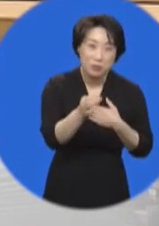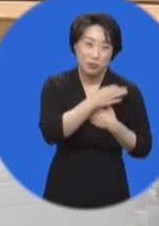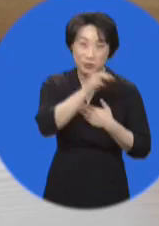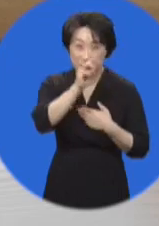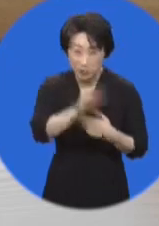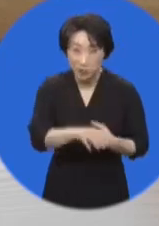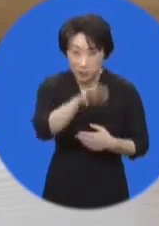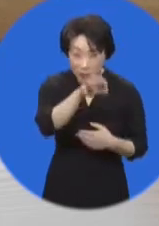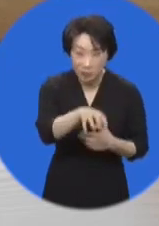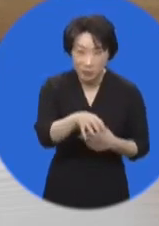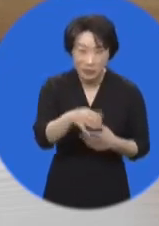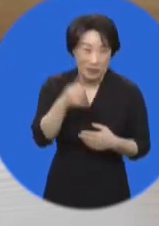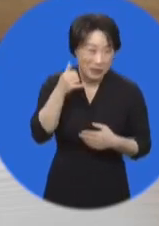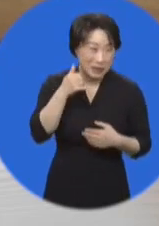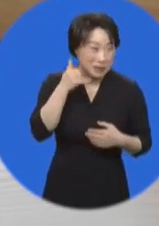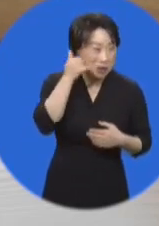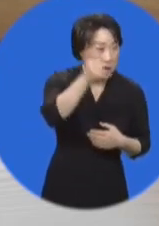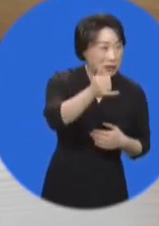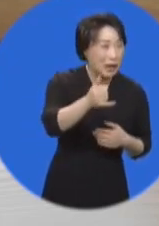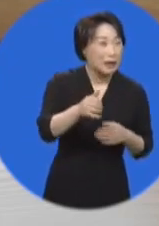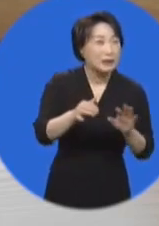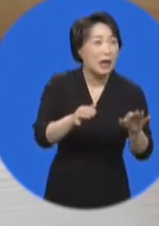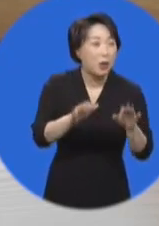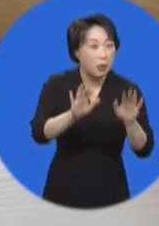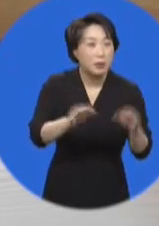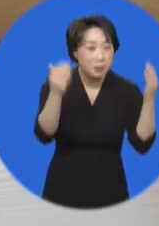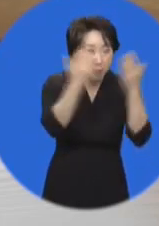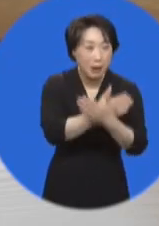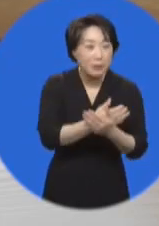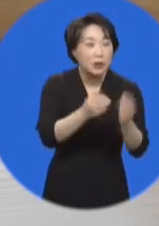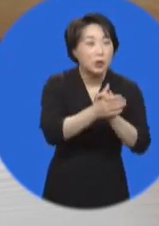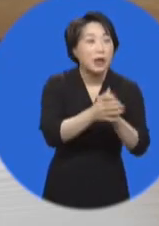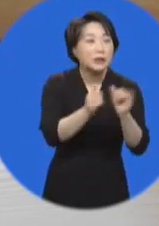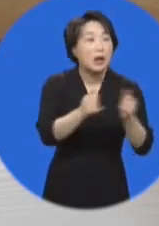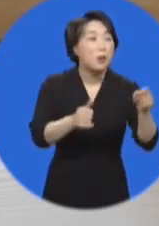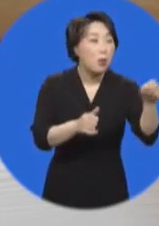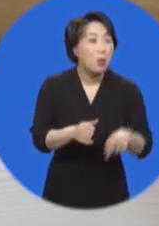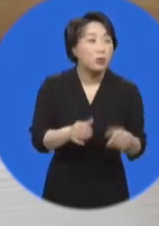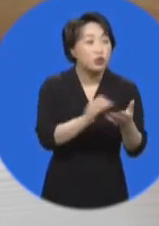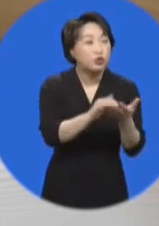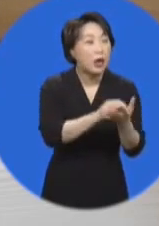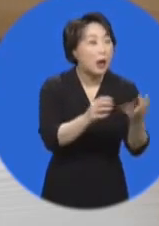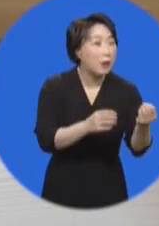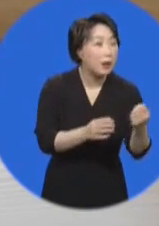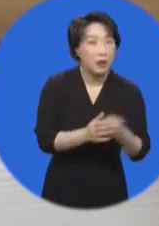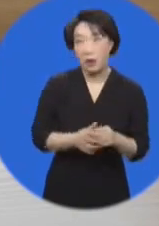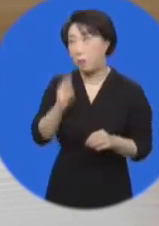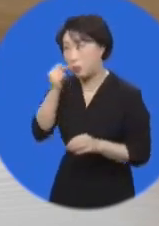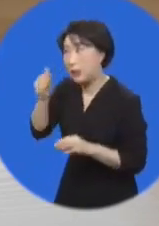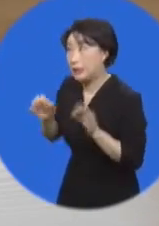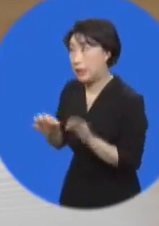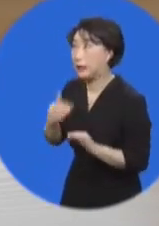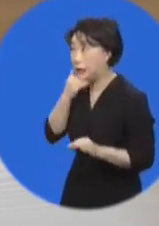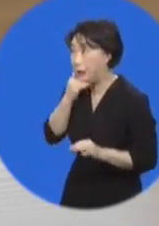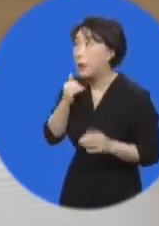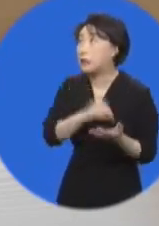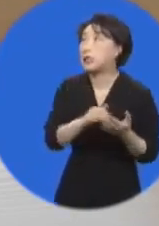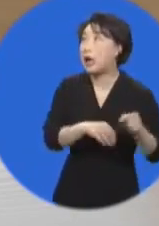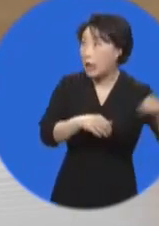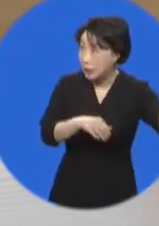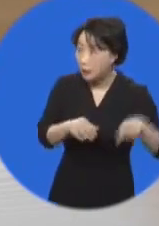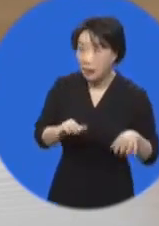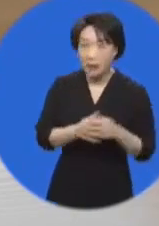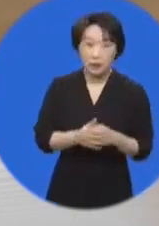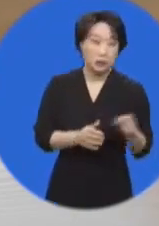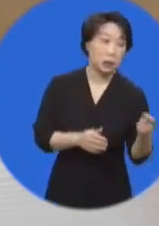성전 전화를요. 아무개야 오늘 저녁에 몇 명이 나와서 기도하냐? 예, 목사님 잠깐 기다리고 한번 헤아려 보겠습니다.